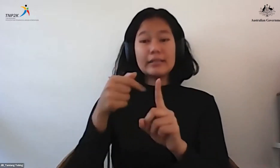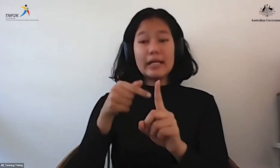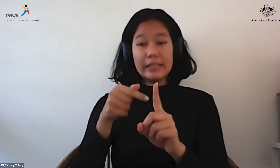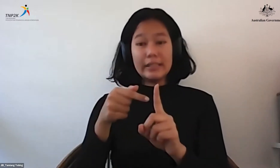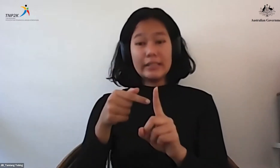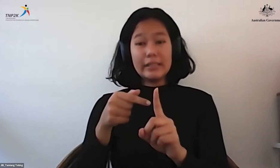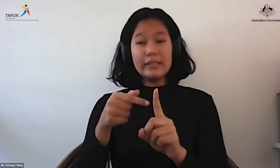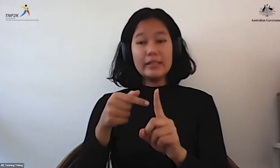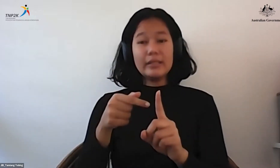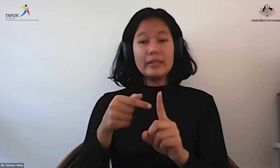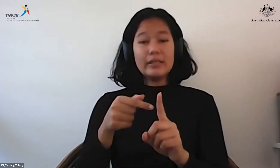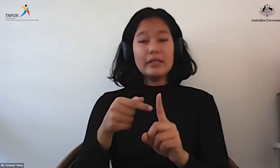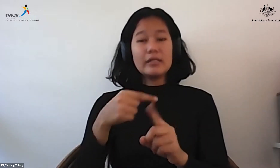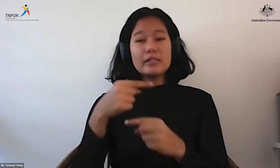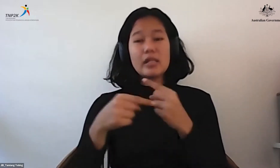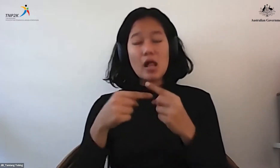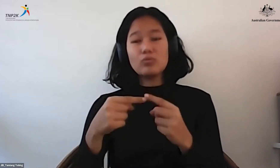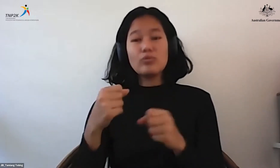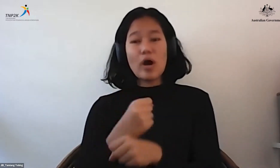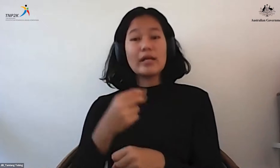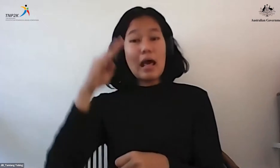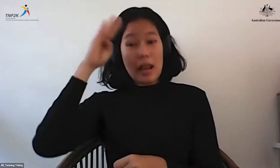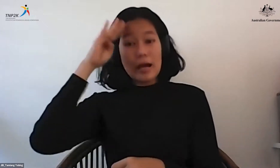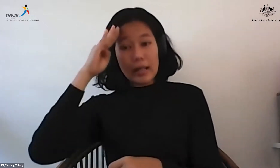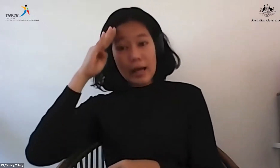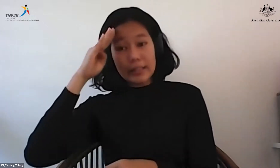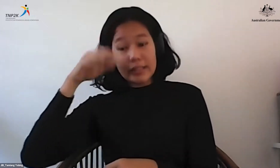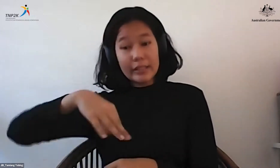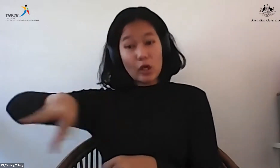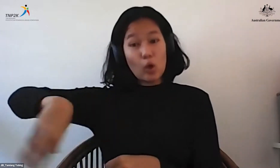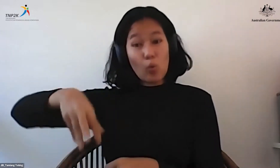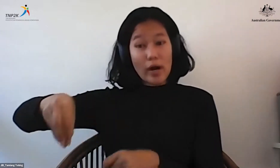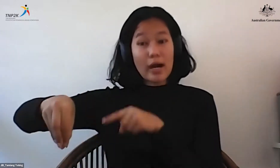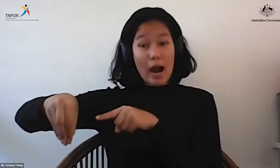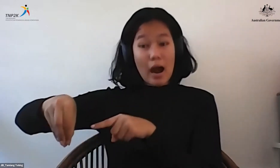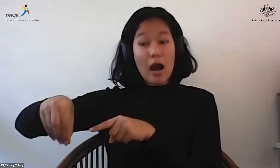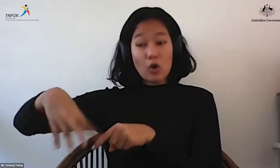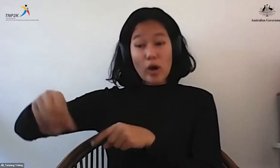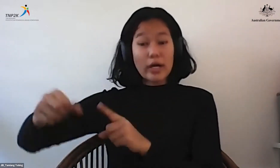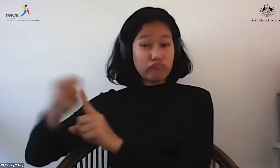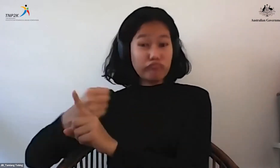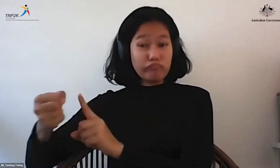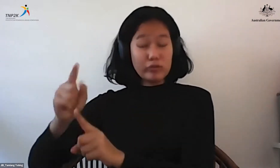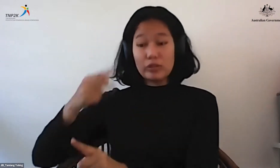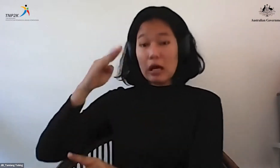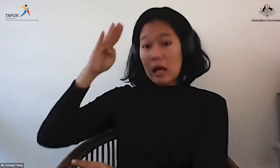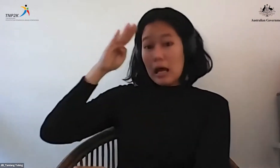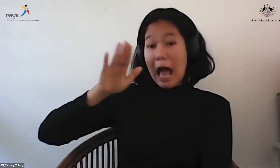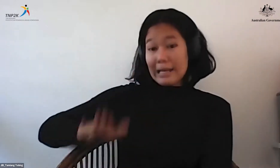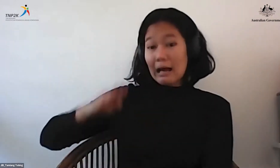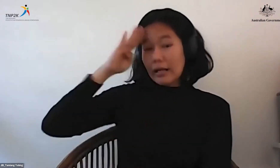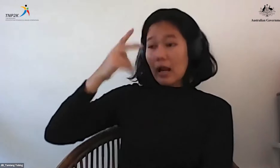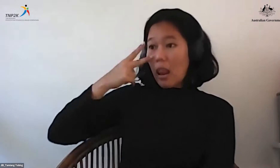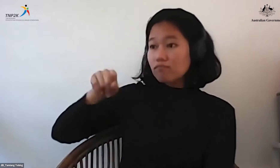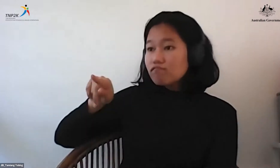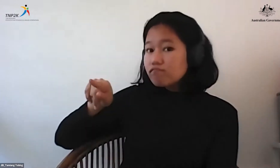ya. Laki-laki, anak laki-laki yang tinggal dalam satu keluarga di mana ada kekerasan, itu dia punya kecenderungan untuk